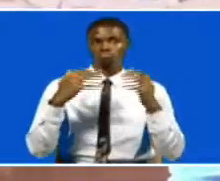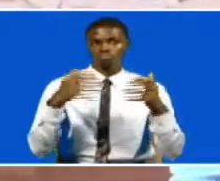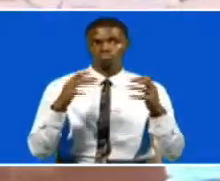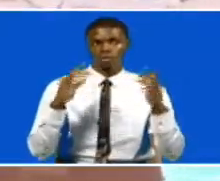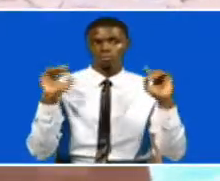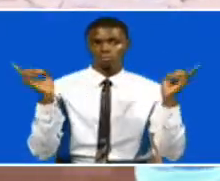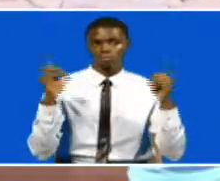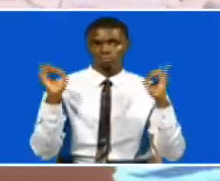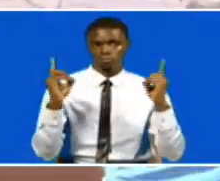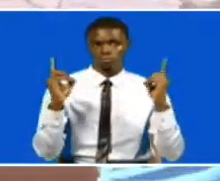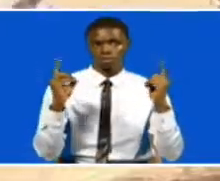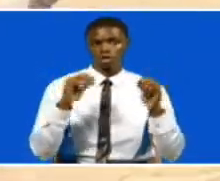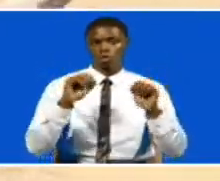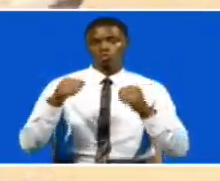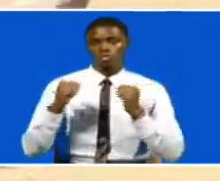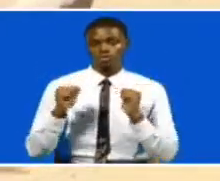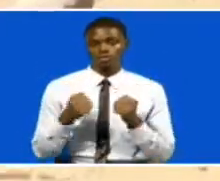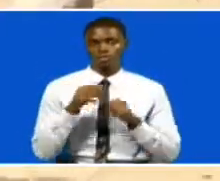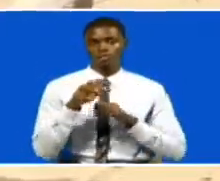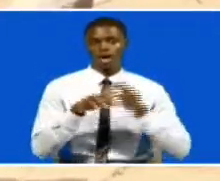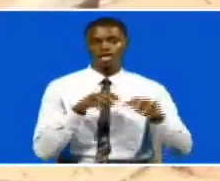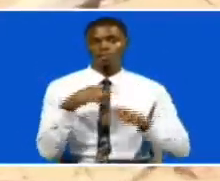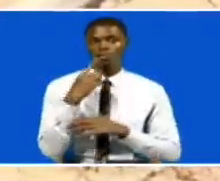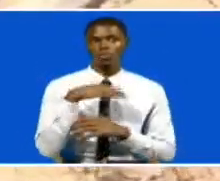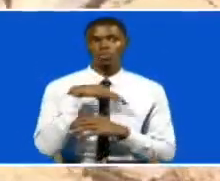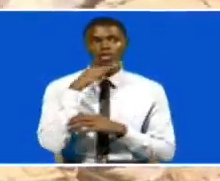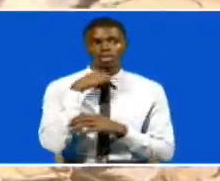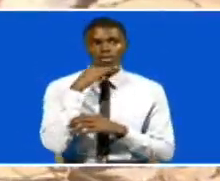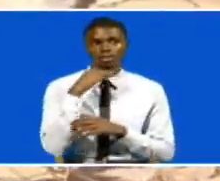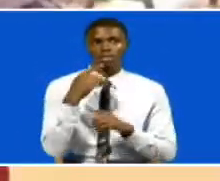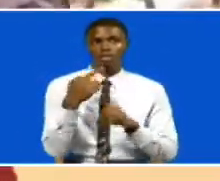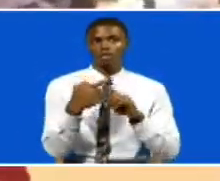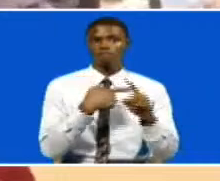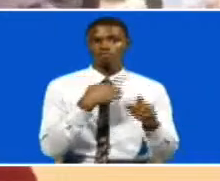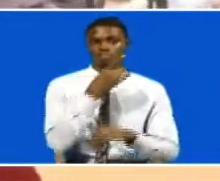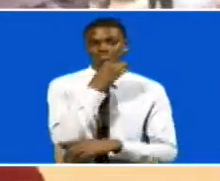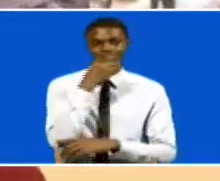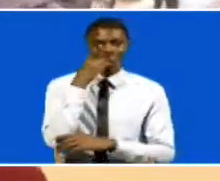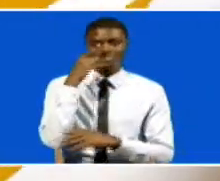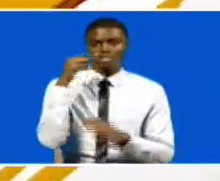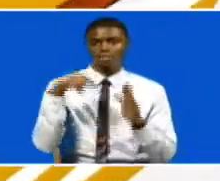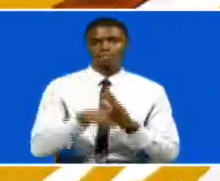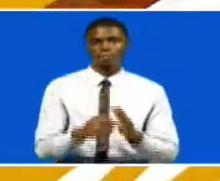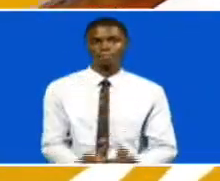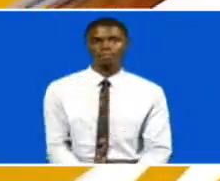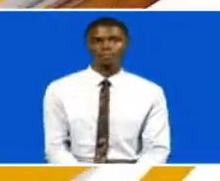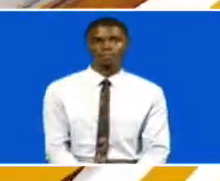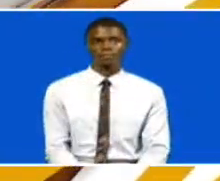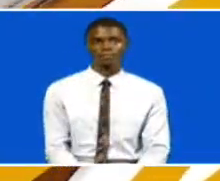ya Isiolo kuokoa mifugo wao wanaoangamia kutokana na kiangazi.